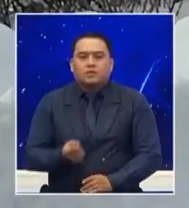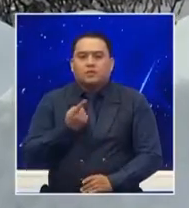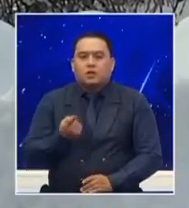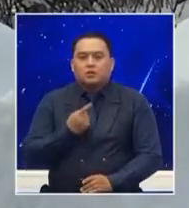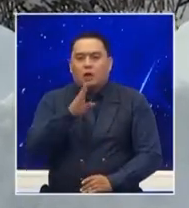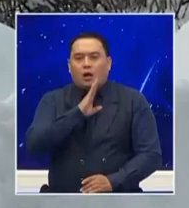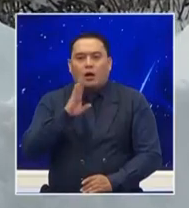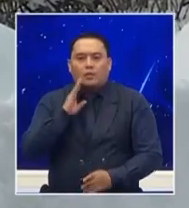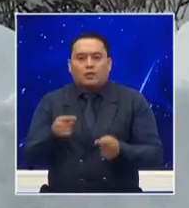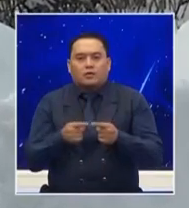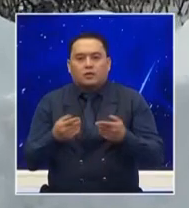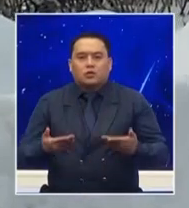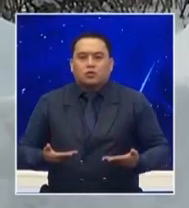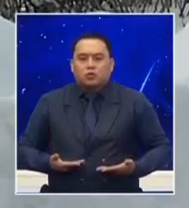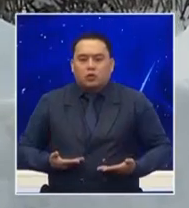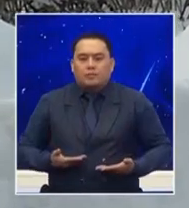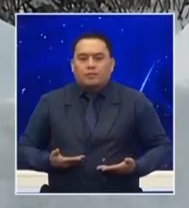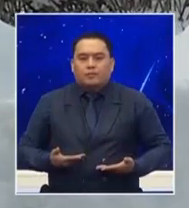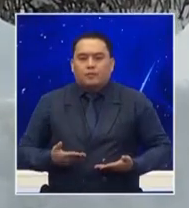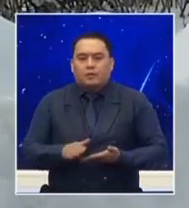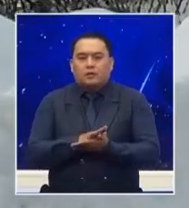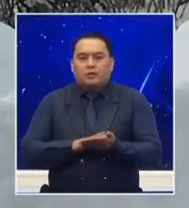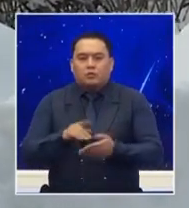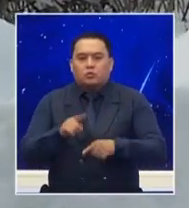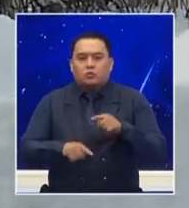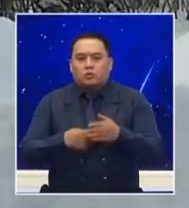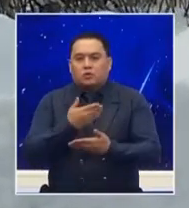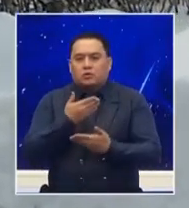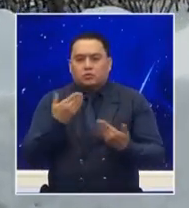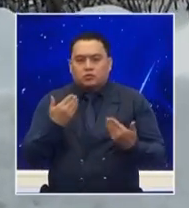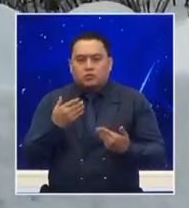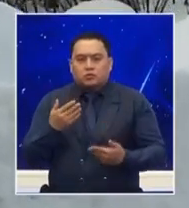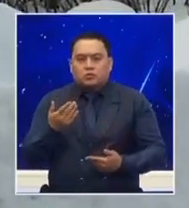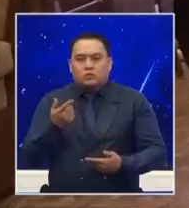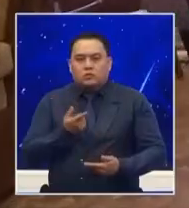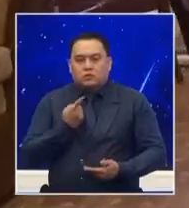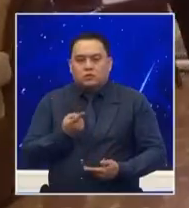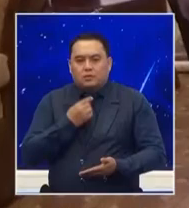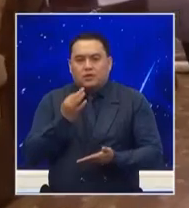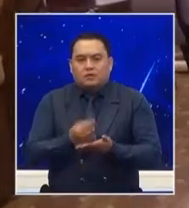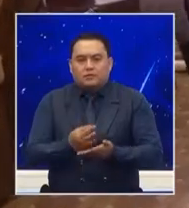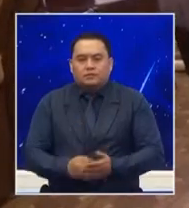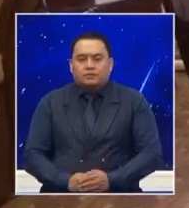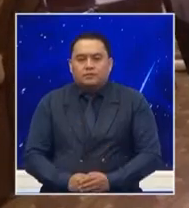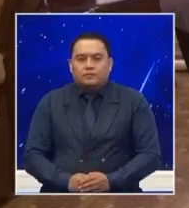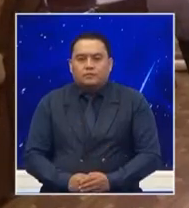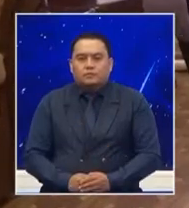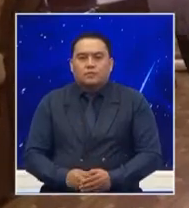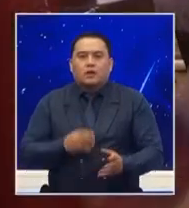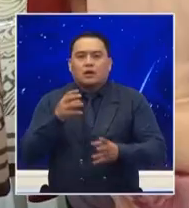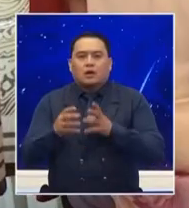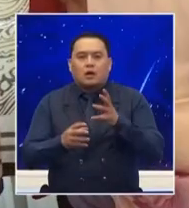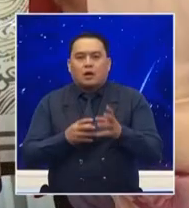бастанамын, квартира жалдап тұрамын. Ешкім жоқ. Сол бәріне өзім жүгіремін. Жалпы елдегі халықаралық Қызылай